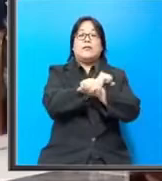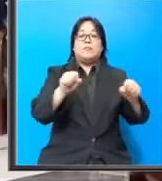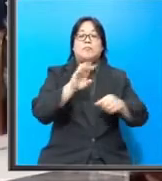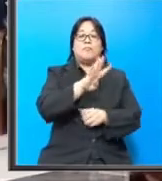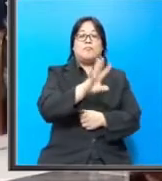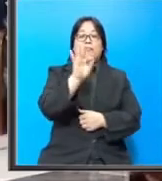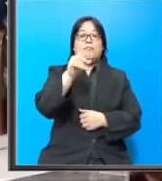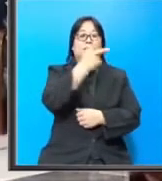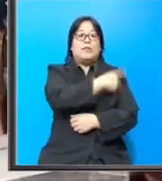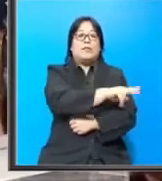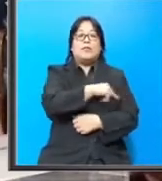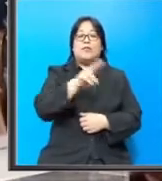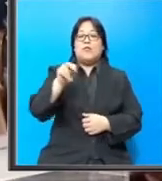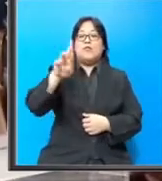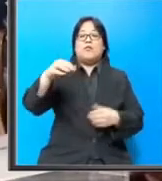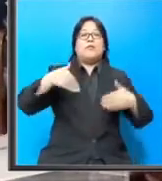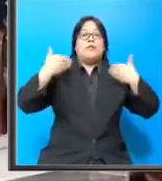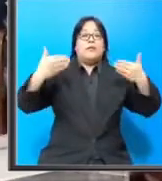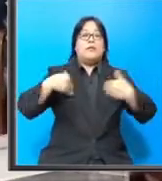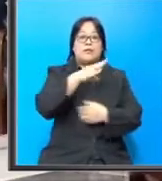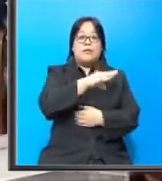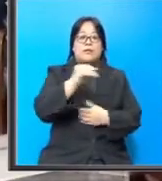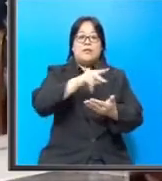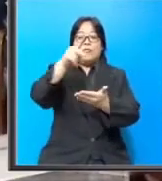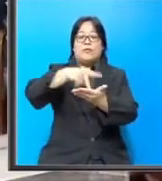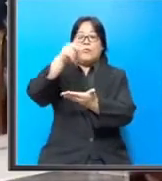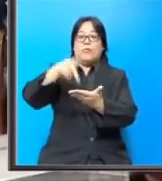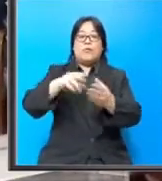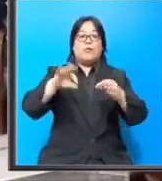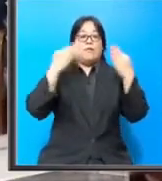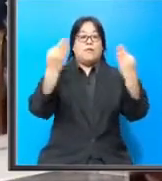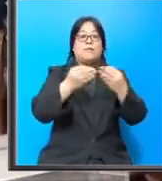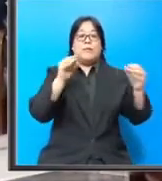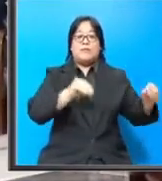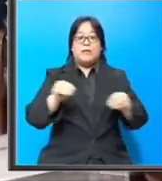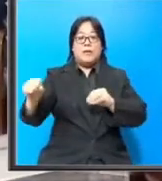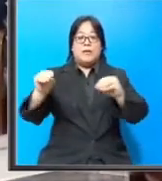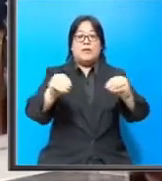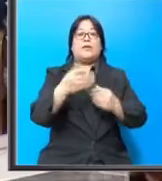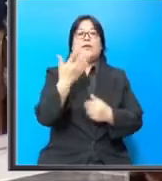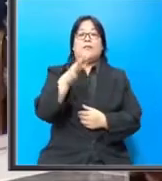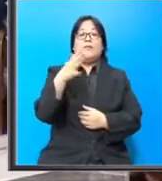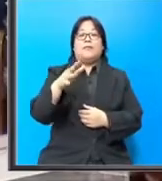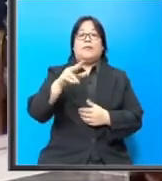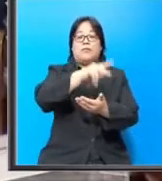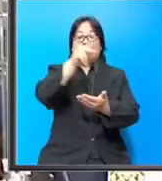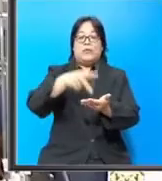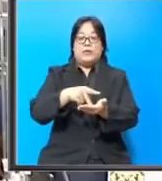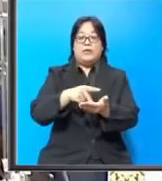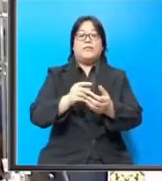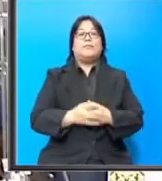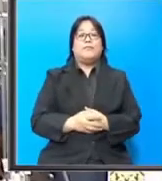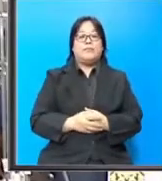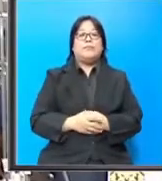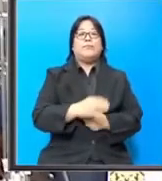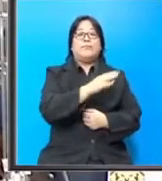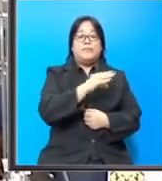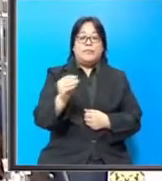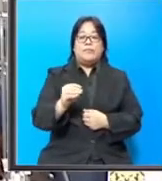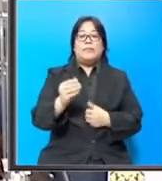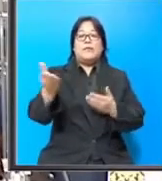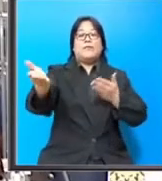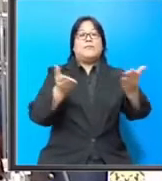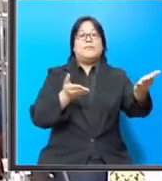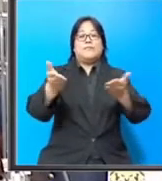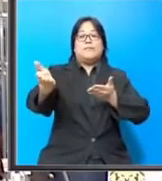49 klinik Nur Sejahtera begitu juga pulsa keluarga bergerak 15 sebuah pesawat warga bergerak dan